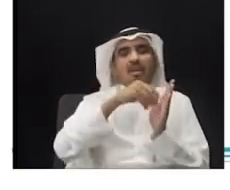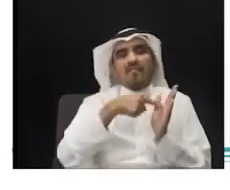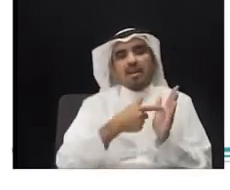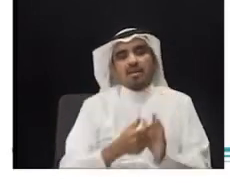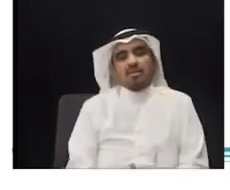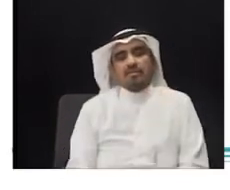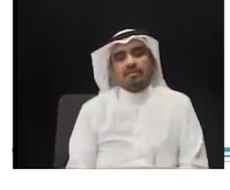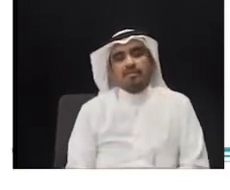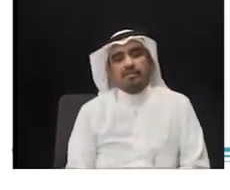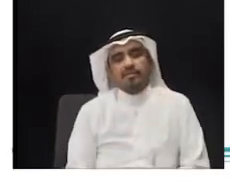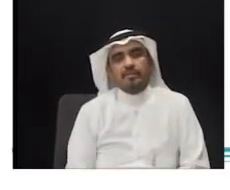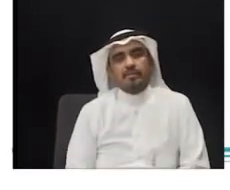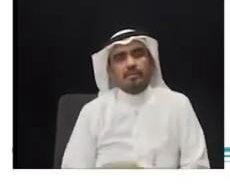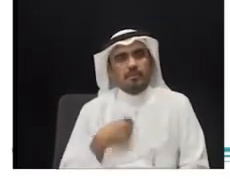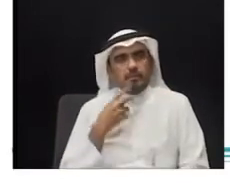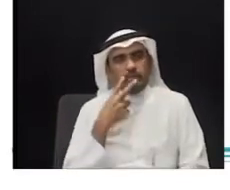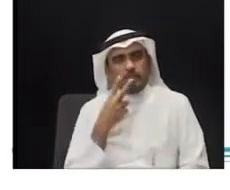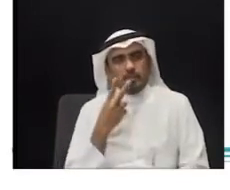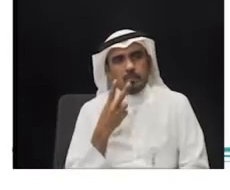بالإضافة.